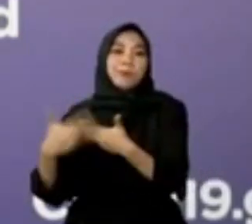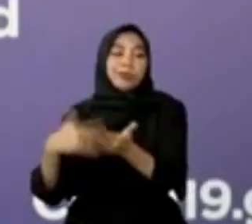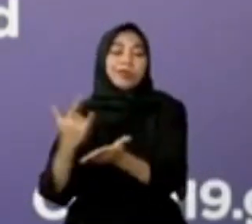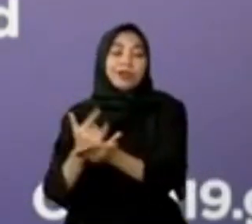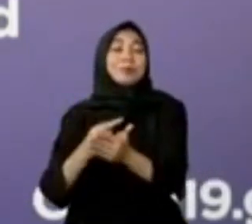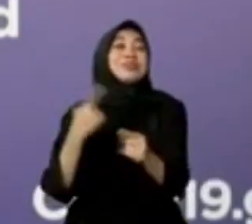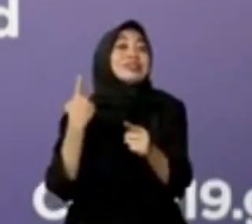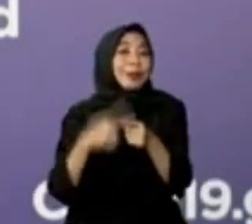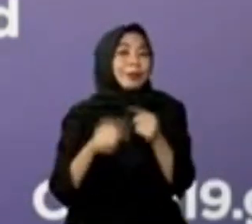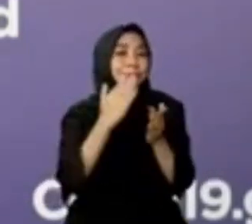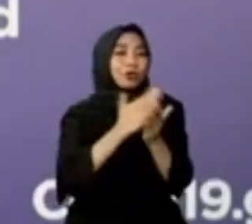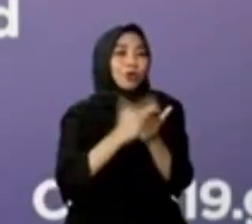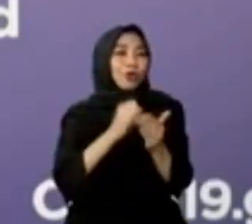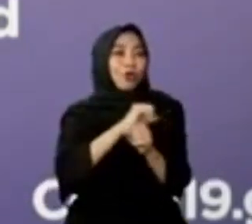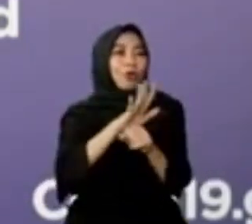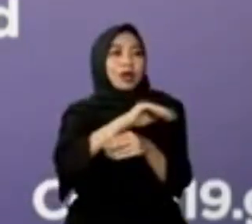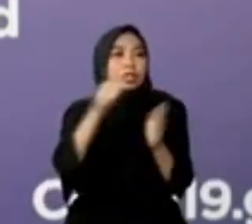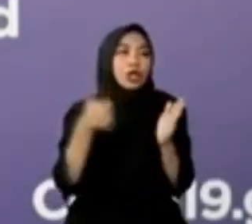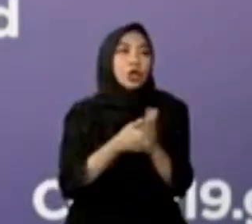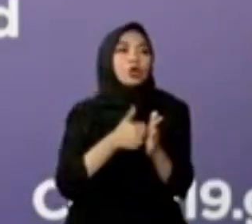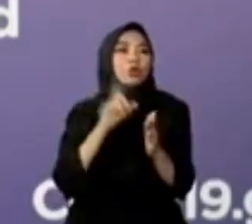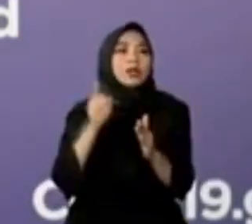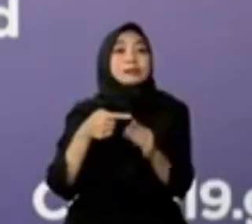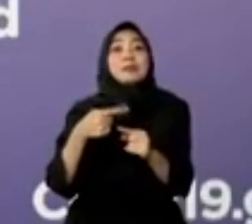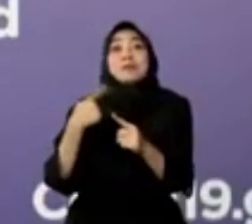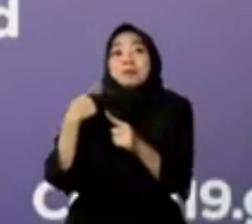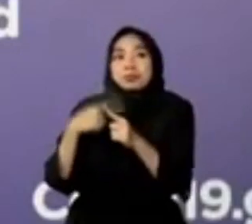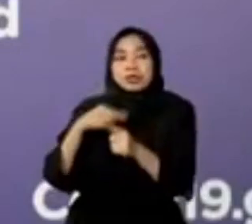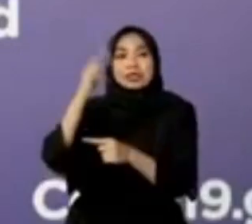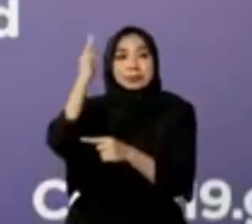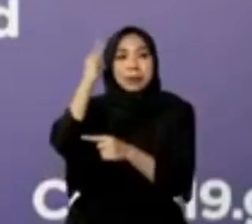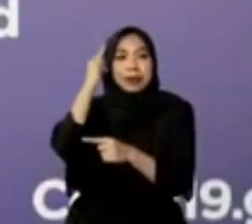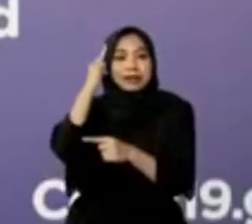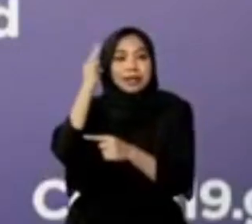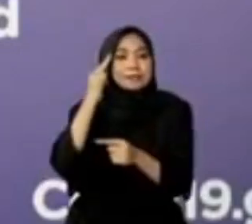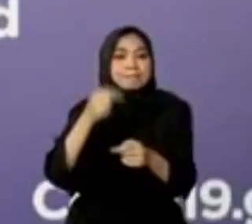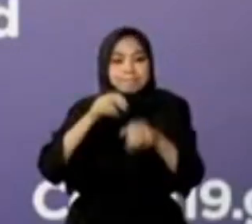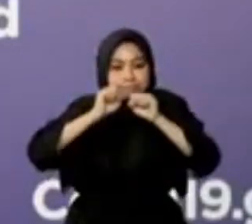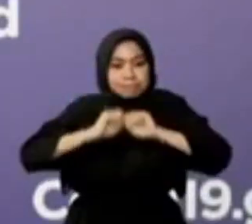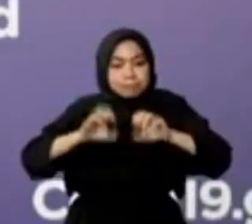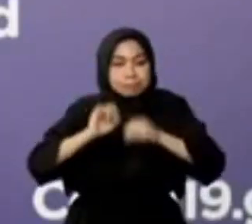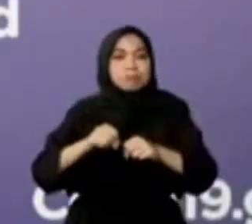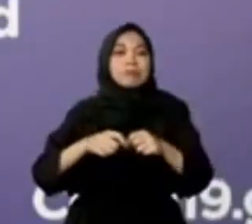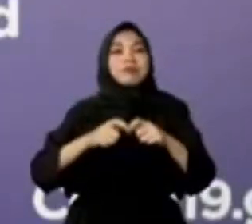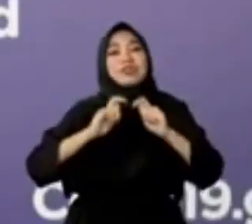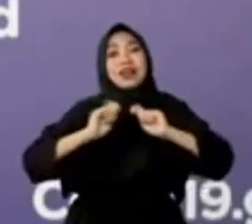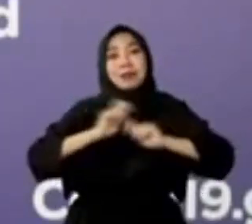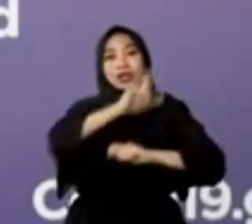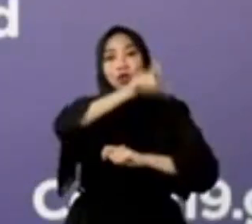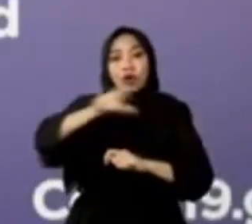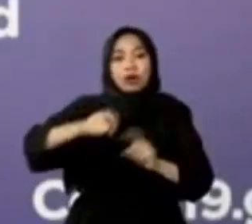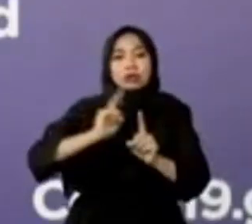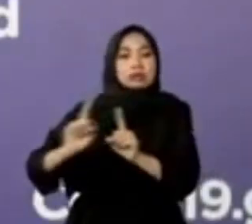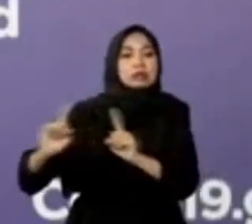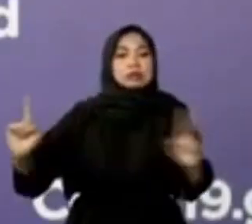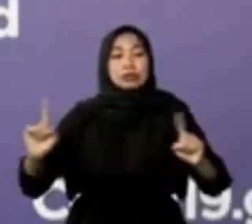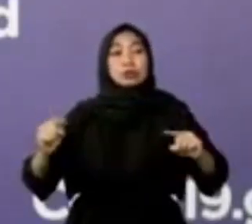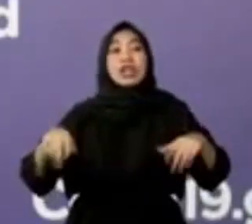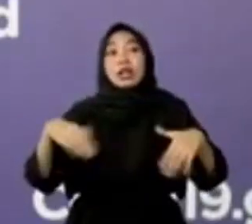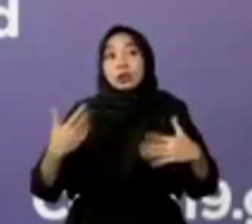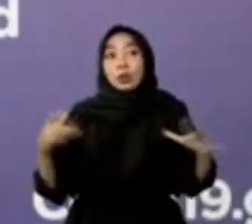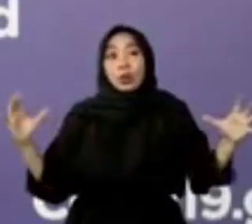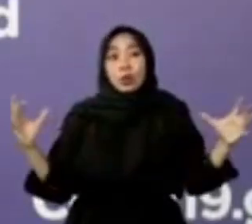protokol COVID. Dan pemerintah mendorong yang namanya kampanye untuk menjaga jarak dan menghindari